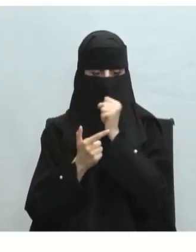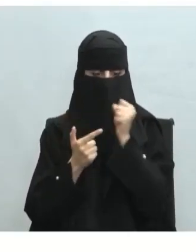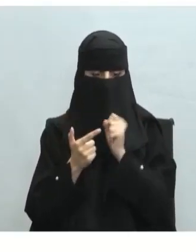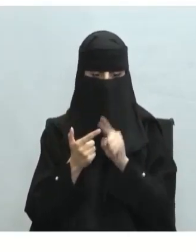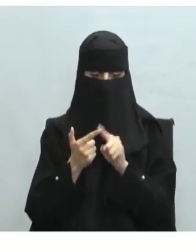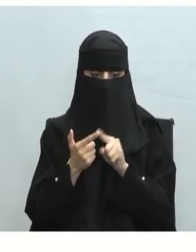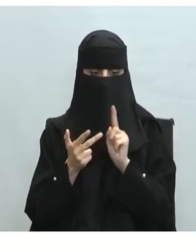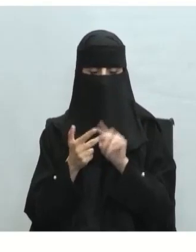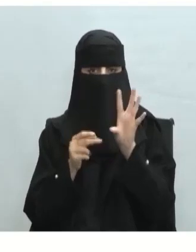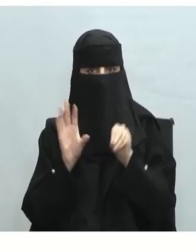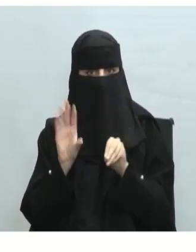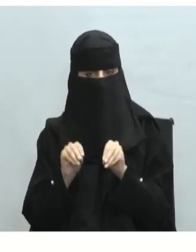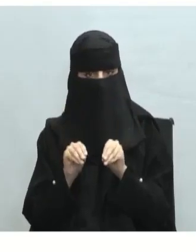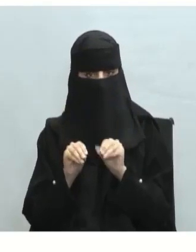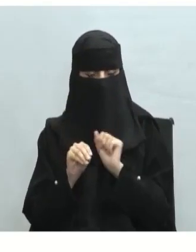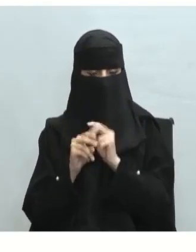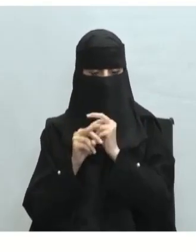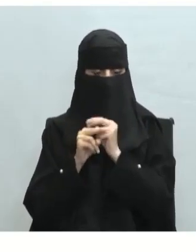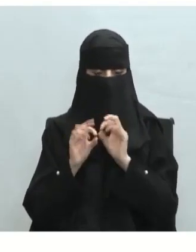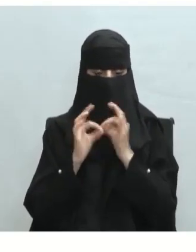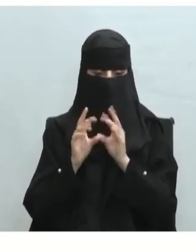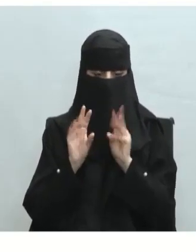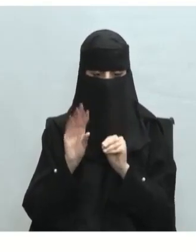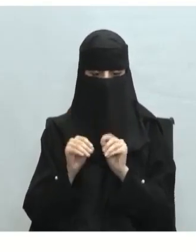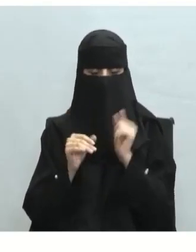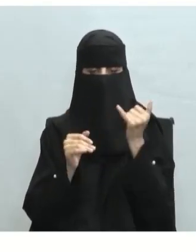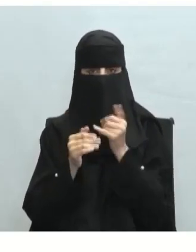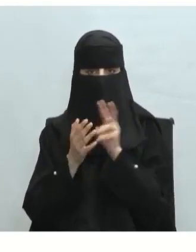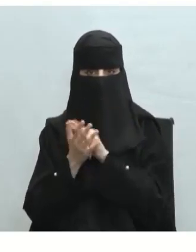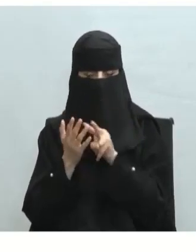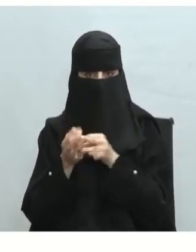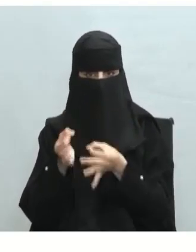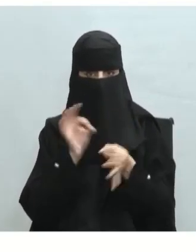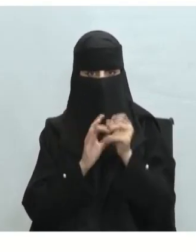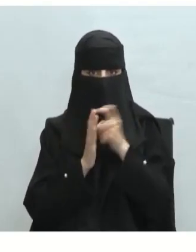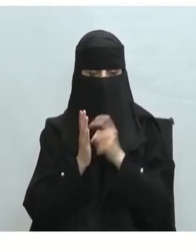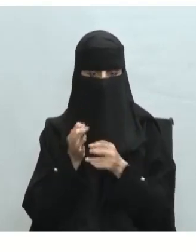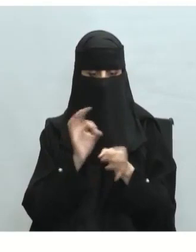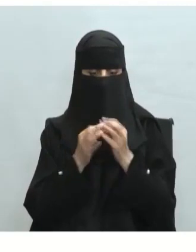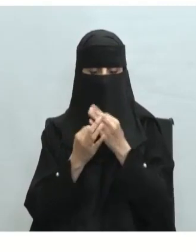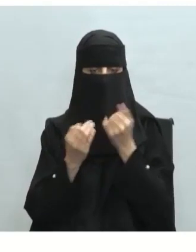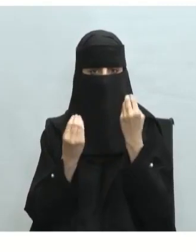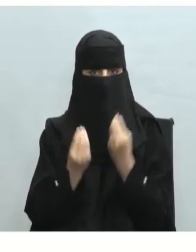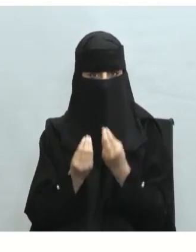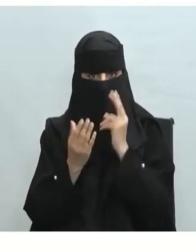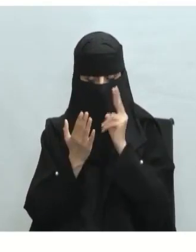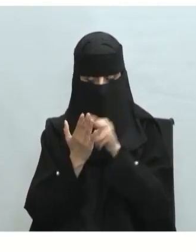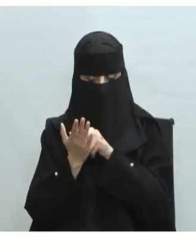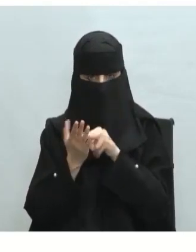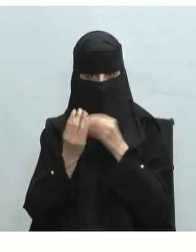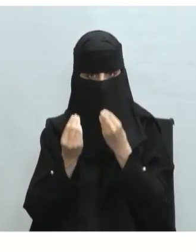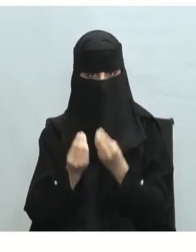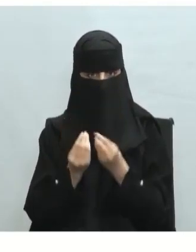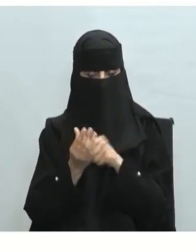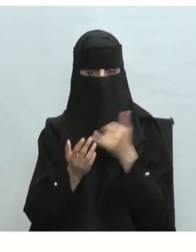مجله متخصصه كذلك تصنف التطبيقات العمليه لاحد القوانين الفيزيائيه هذه كلها تقرا قراءه متانيه تقرا